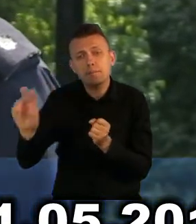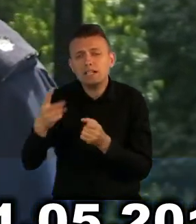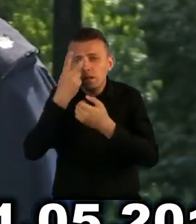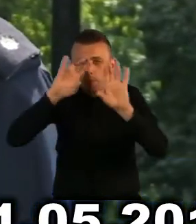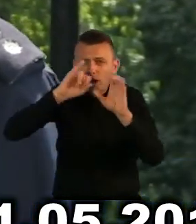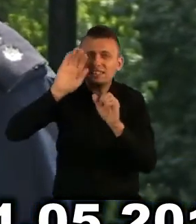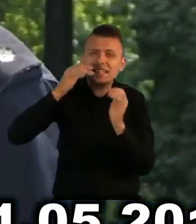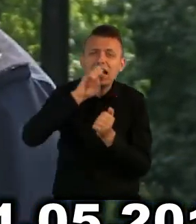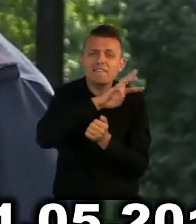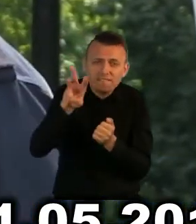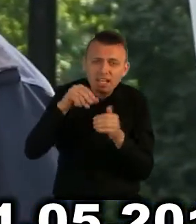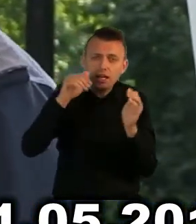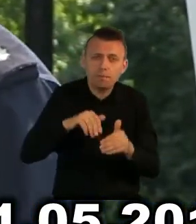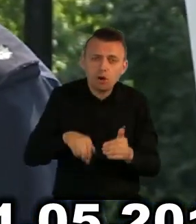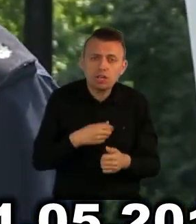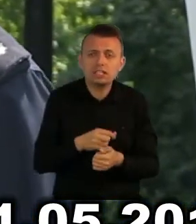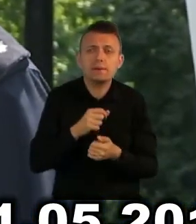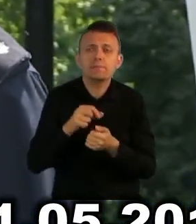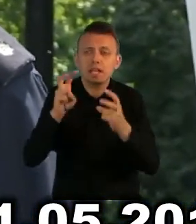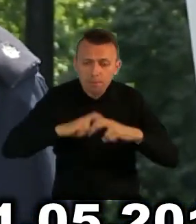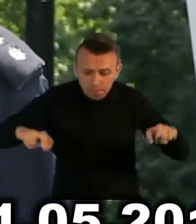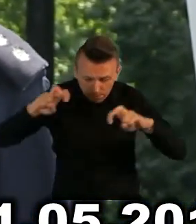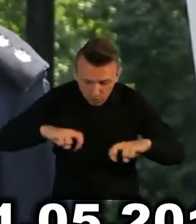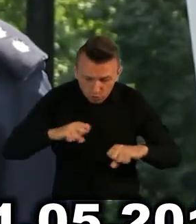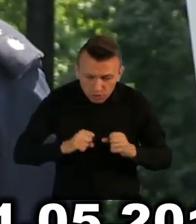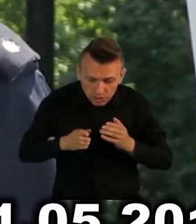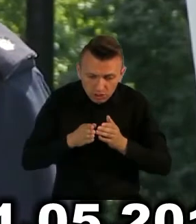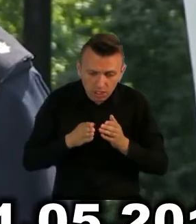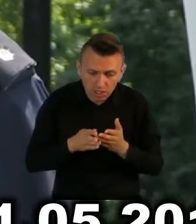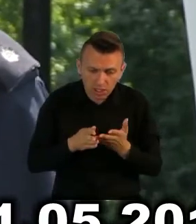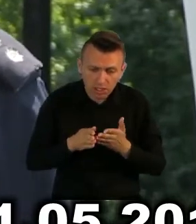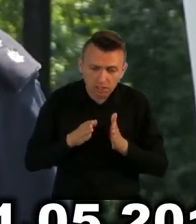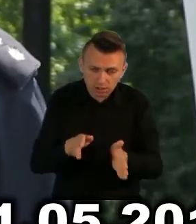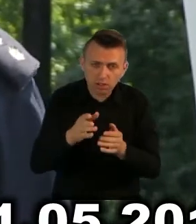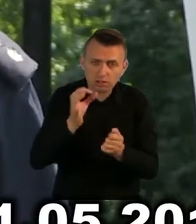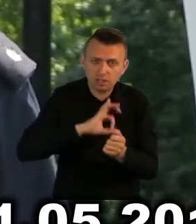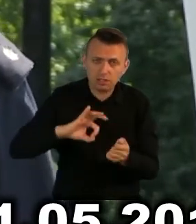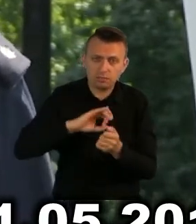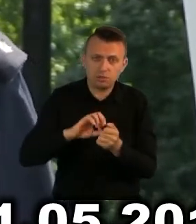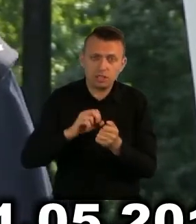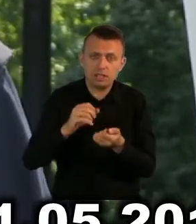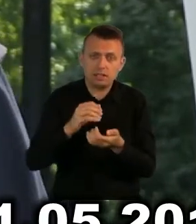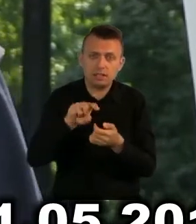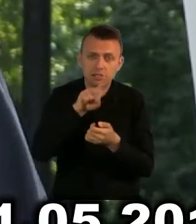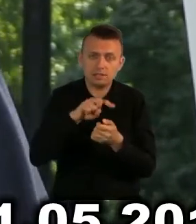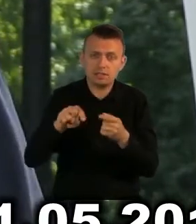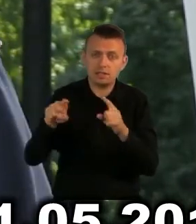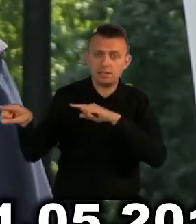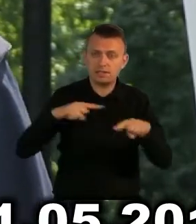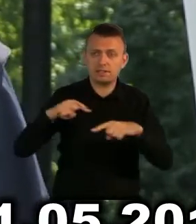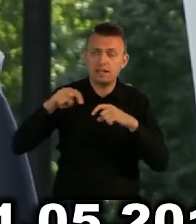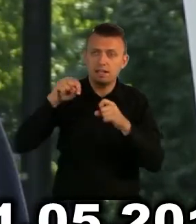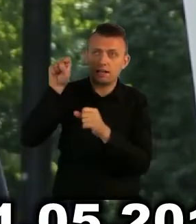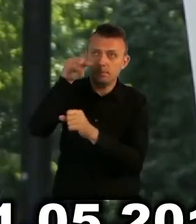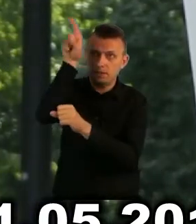ruchu drogowym, w tym prawdziwym ruchu drogowym, ze znakami drogowymi. Później wejdą elementy jeszcze bardziej złożone, jak są światła,